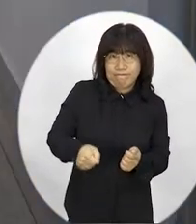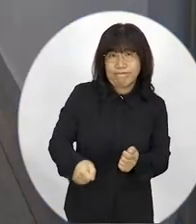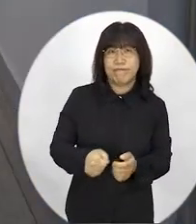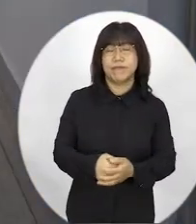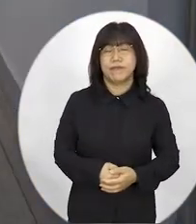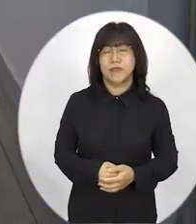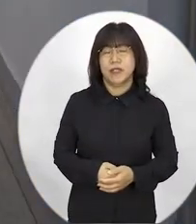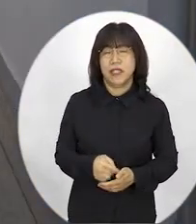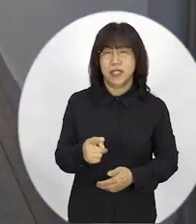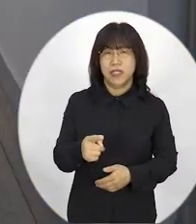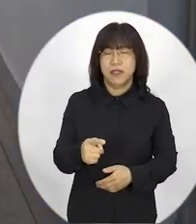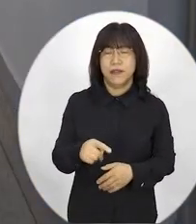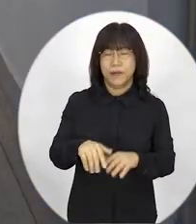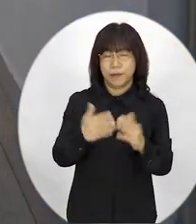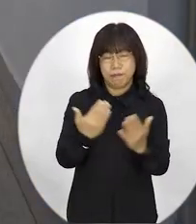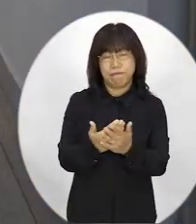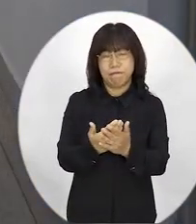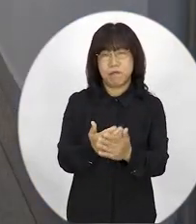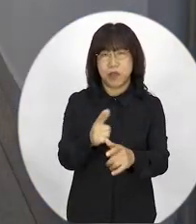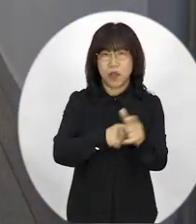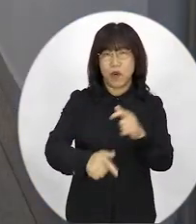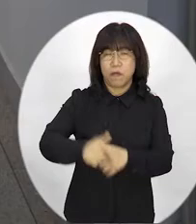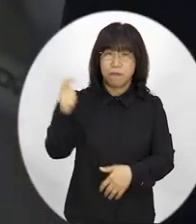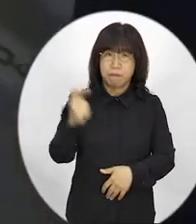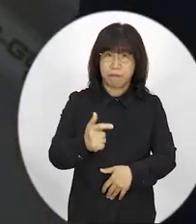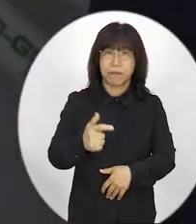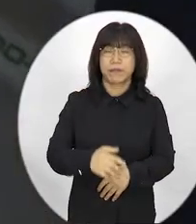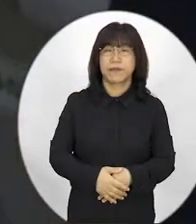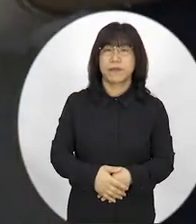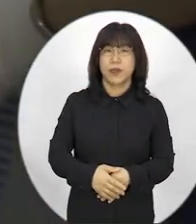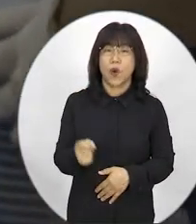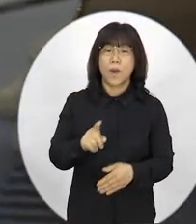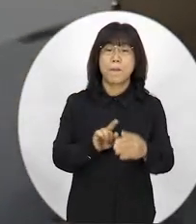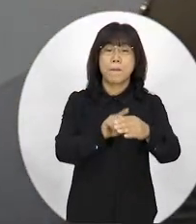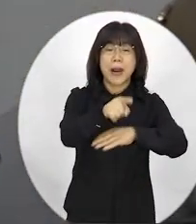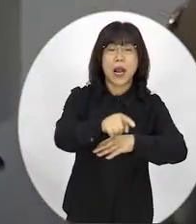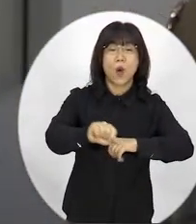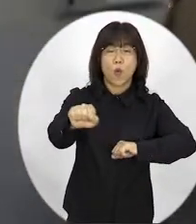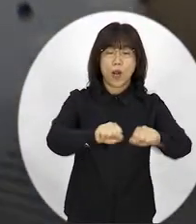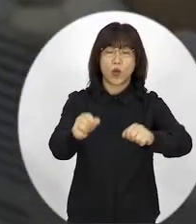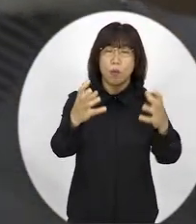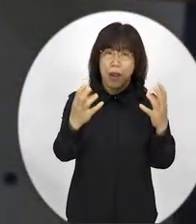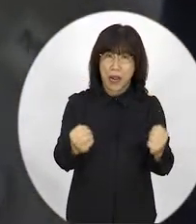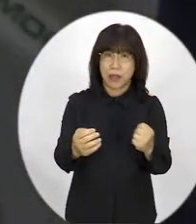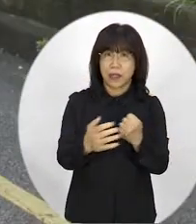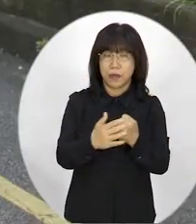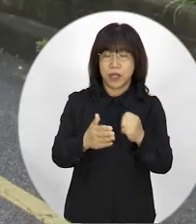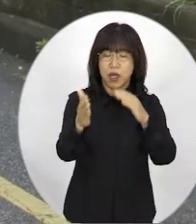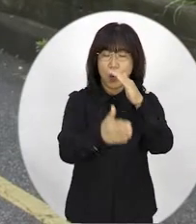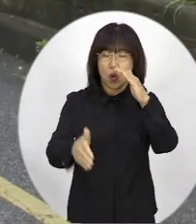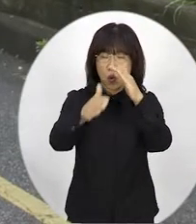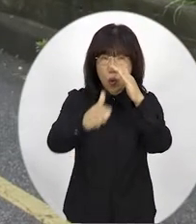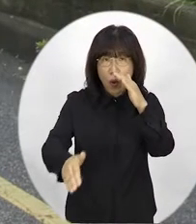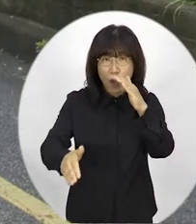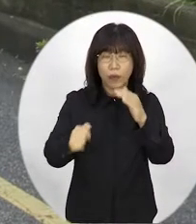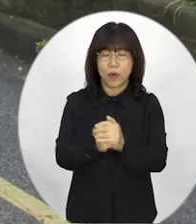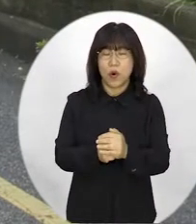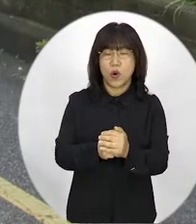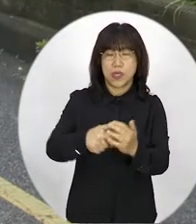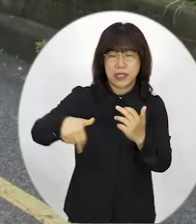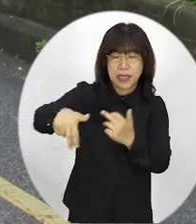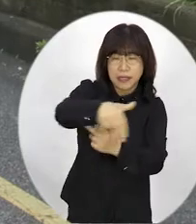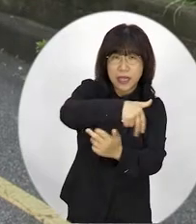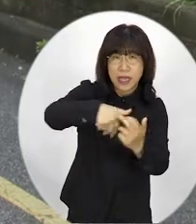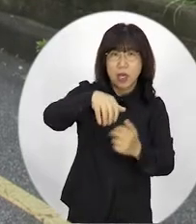취약지역에 대한 방역관리도 한층 강화합니다. 특히 야외활동이 증가함에 따라 구민들이 많이 찾는 근린공원과